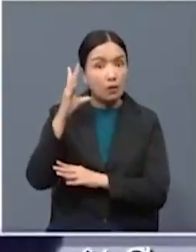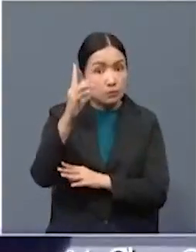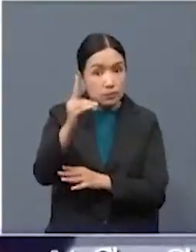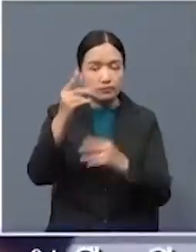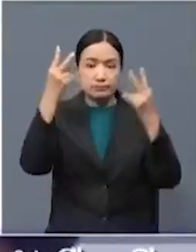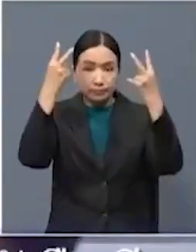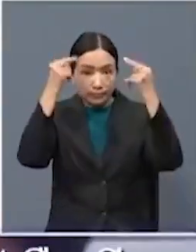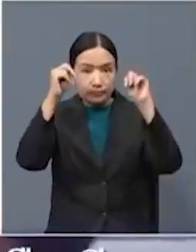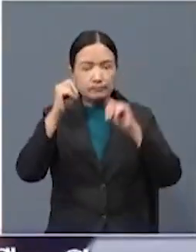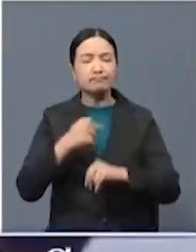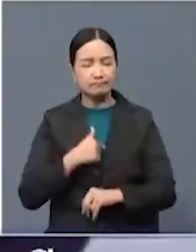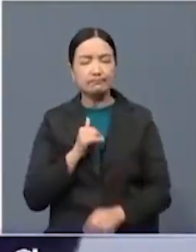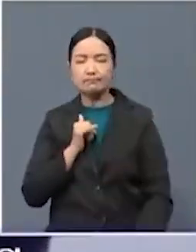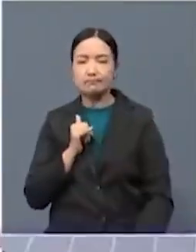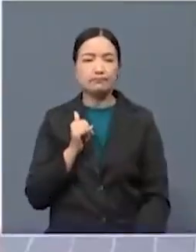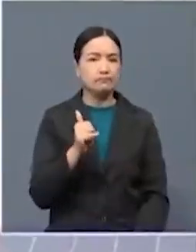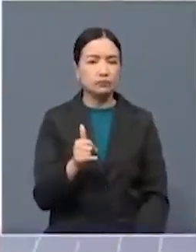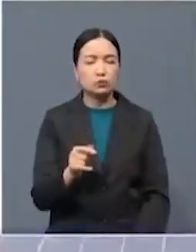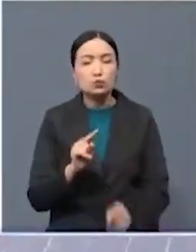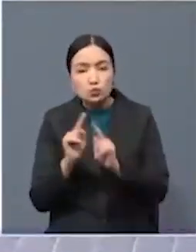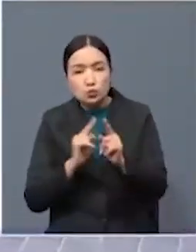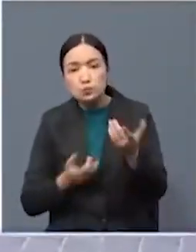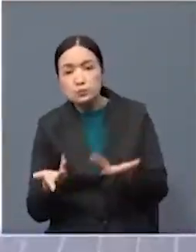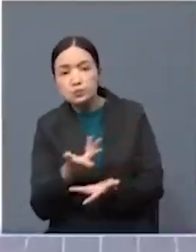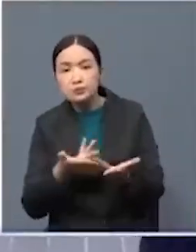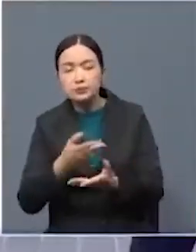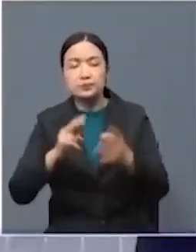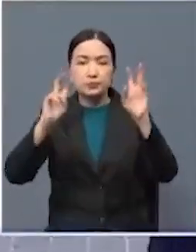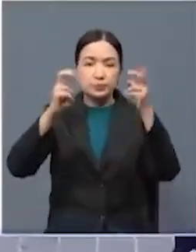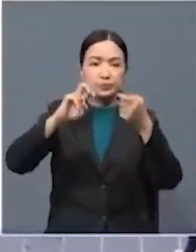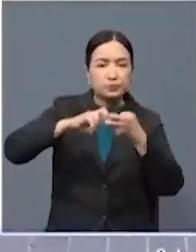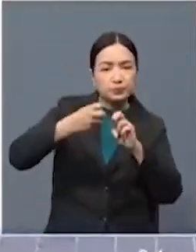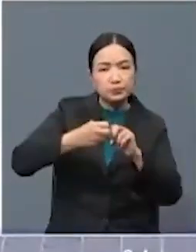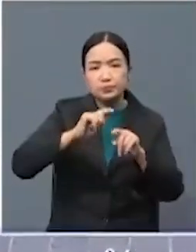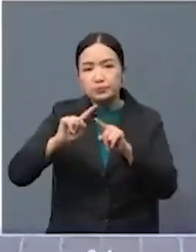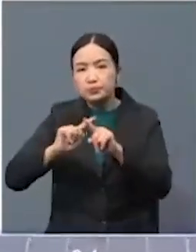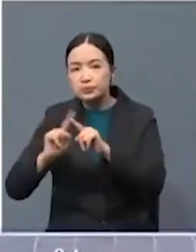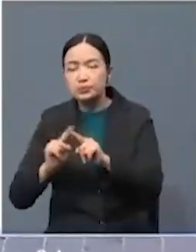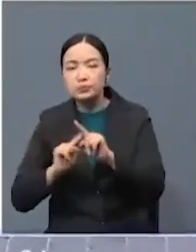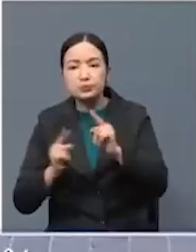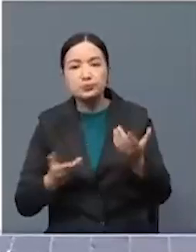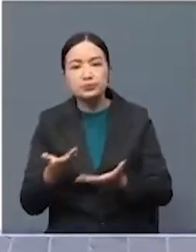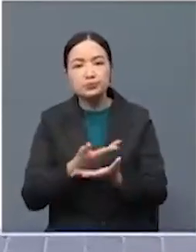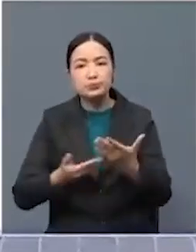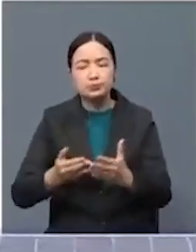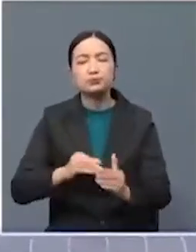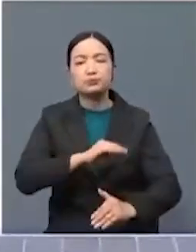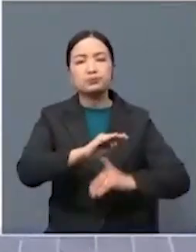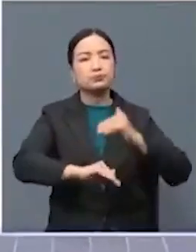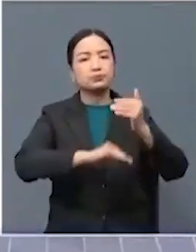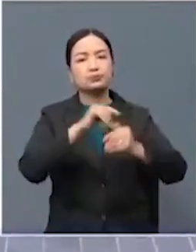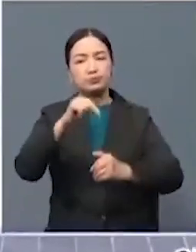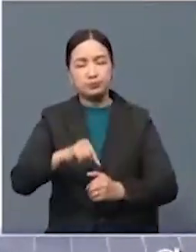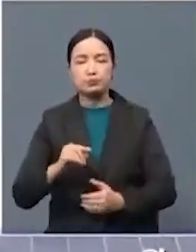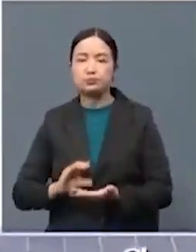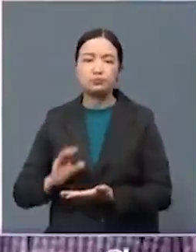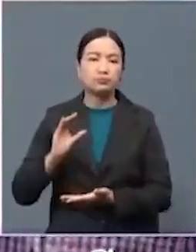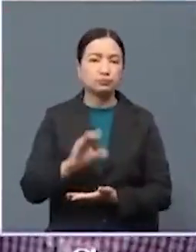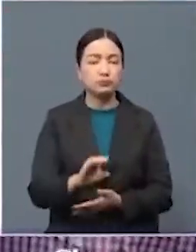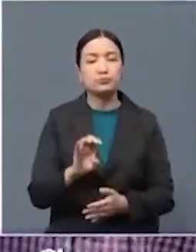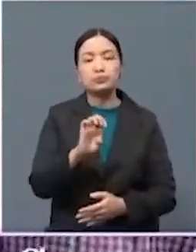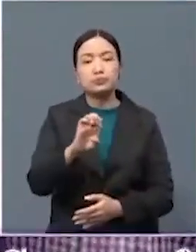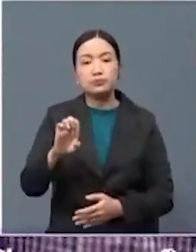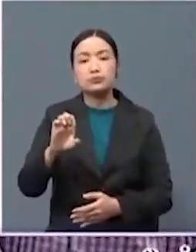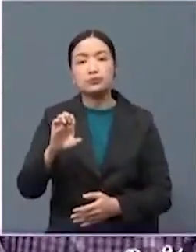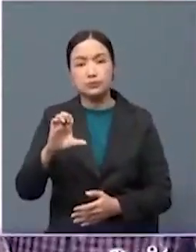ท่านนายกเองก็มีกำหนดการในการหารือถึงประเด็นปัญหาต่างๆแล้วก็มีการพัฒนาพื้นที่เชิงพาณิชย์เพื่อเป็นการรองรับการลงทุนในพื้นที่